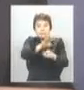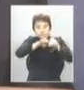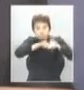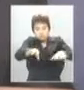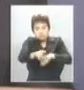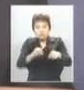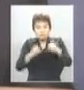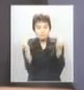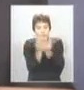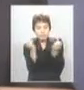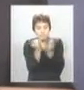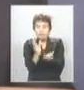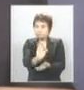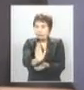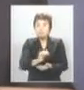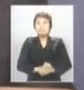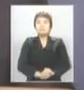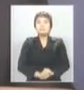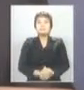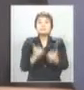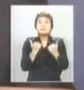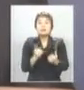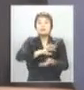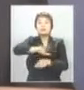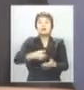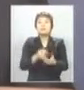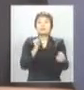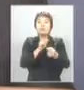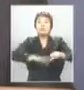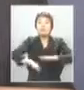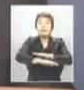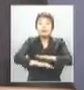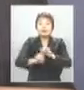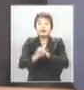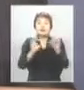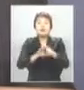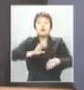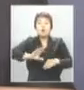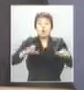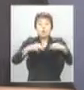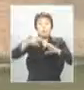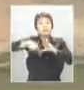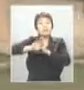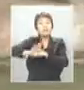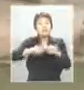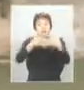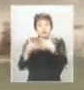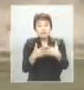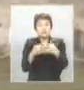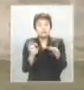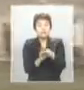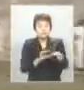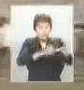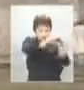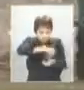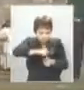ใหเกิดความรุญแรงทางนี้ข้มูลและหลกฐานที่หนวยรบพิเศษหรอหนวยซิวของสาหรัฐเก็บมาจากที่พักของบิลดนใอัฟ